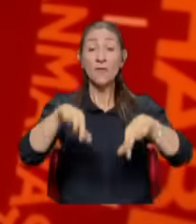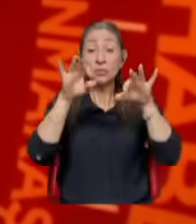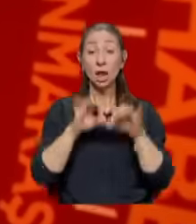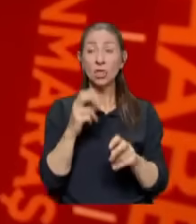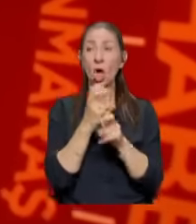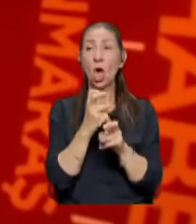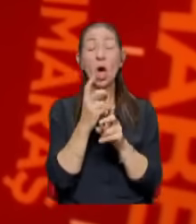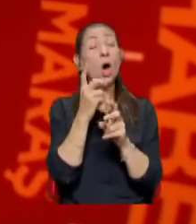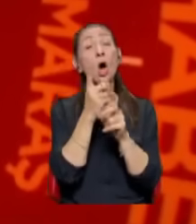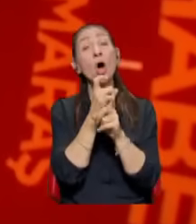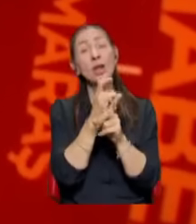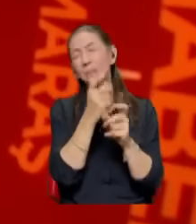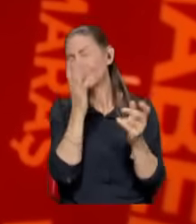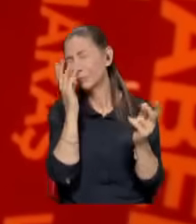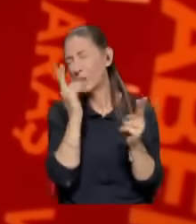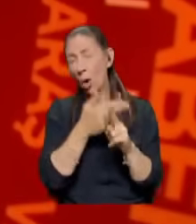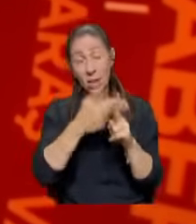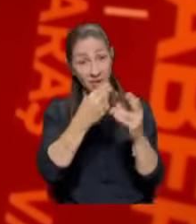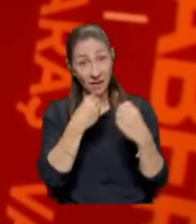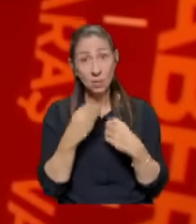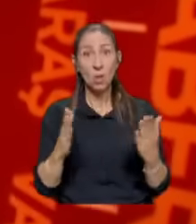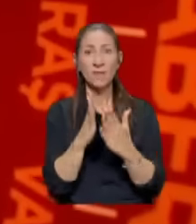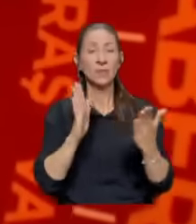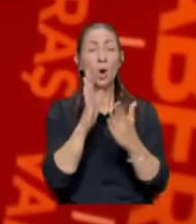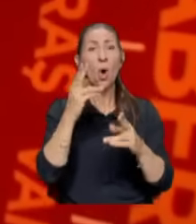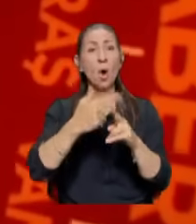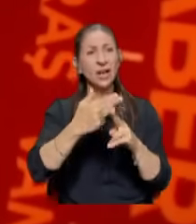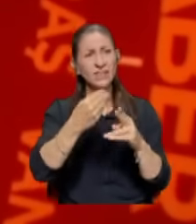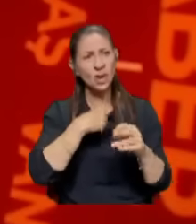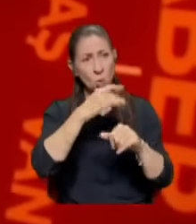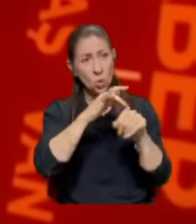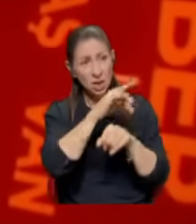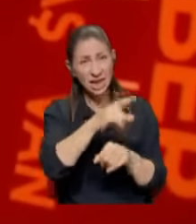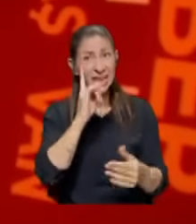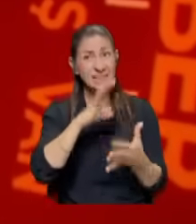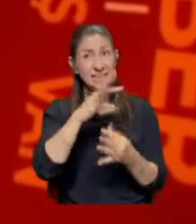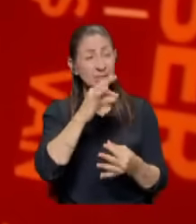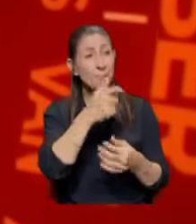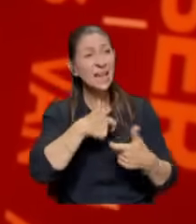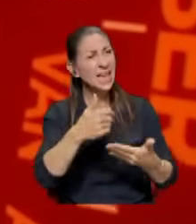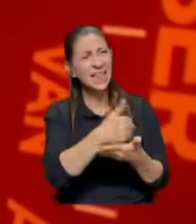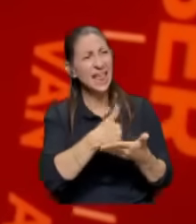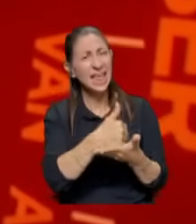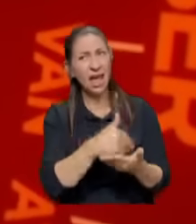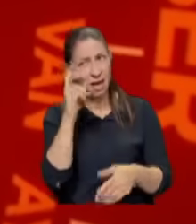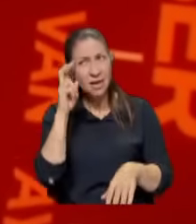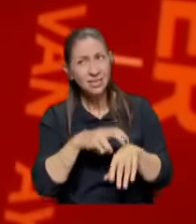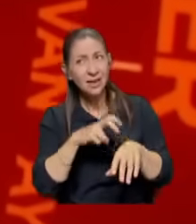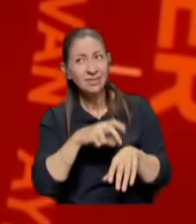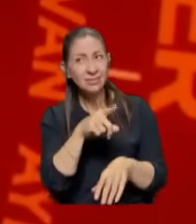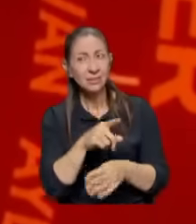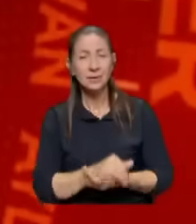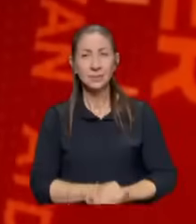Avustralya'dan örnekler verdi. Muhalefet tepki gösterdi. Örnek verilen ülkelerin kişi başına düşen milli gelirini